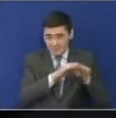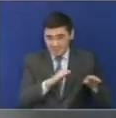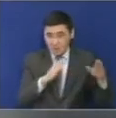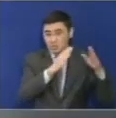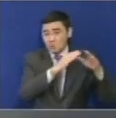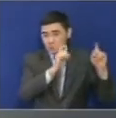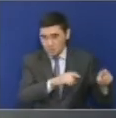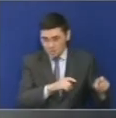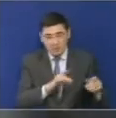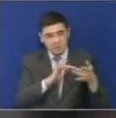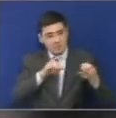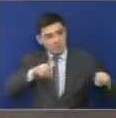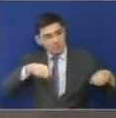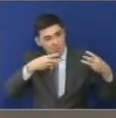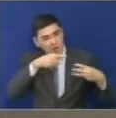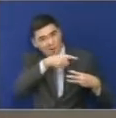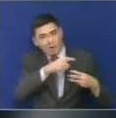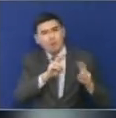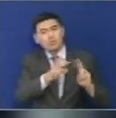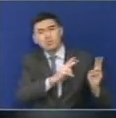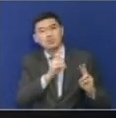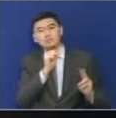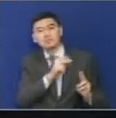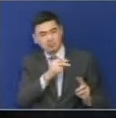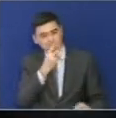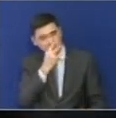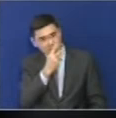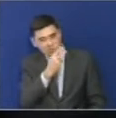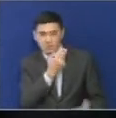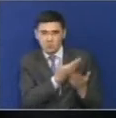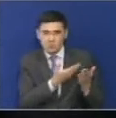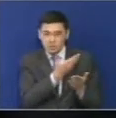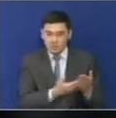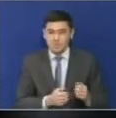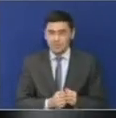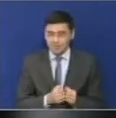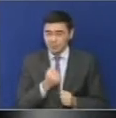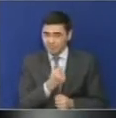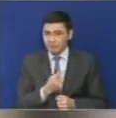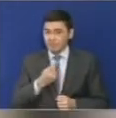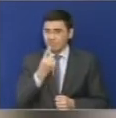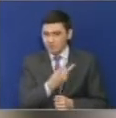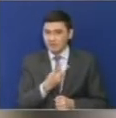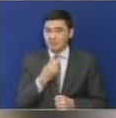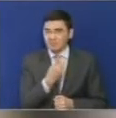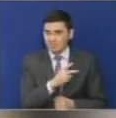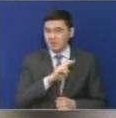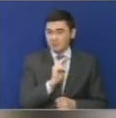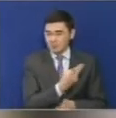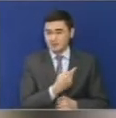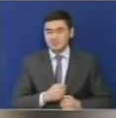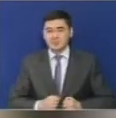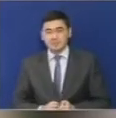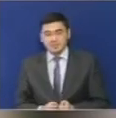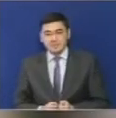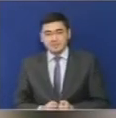балалардың қимылын экраннан бақылап бірге жаттығады. Раз, Нью-Йорк поехали, два. Мы сменили танцевальный зал